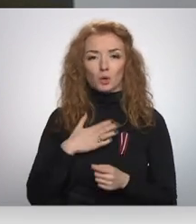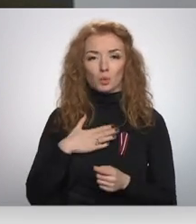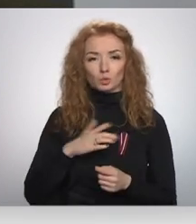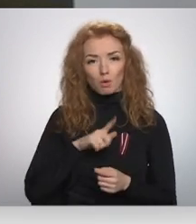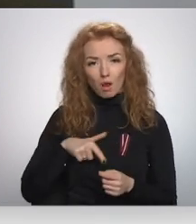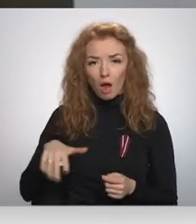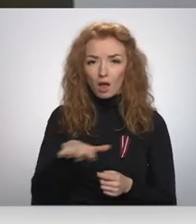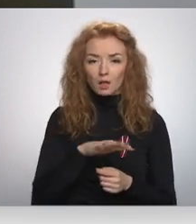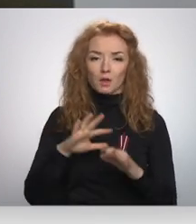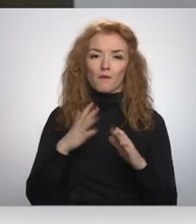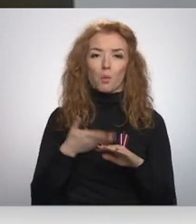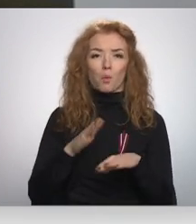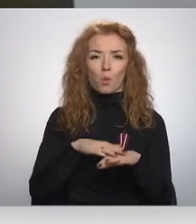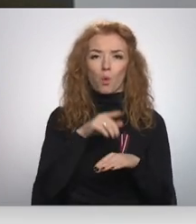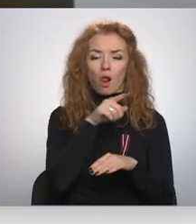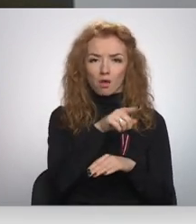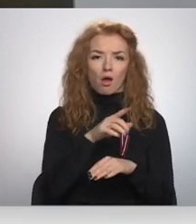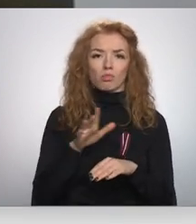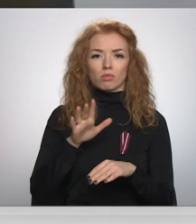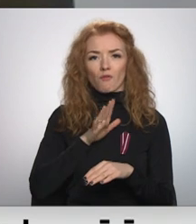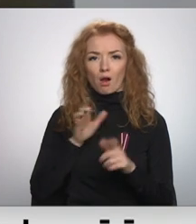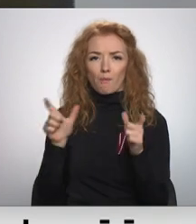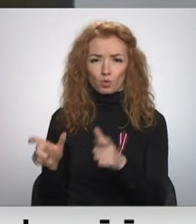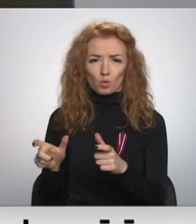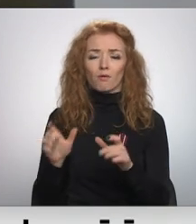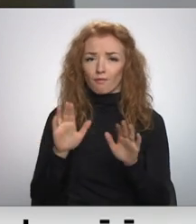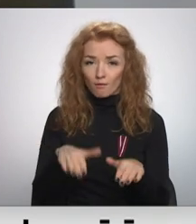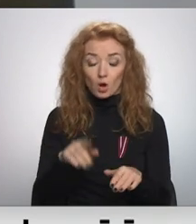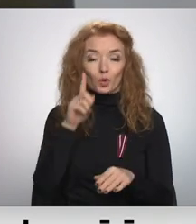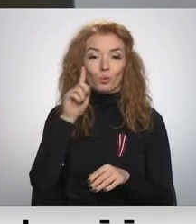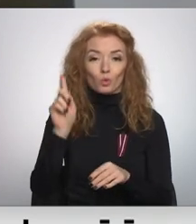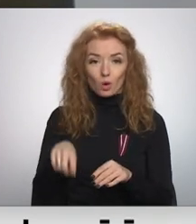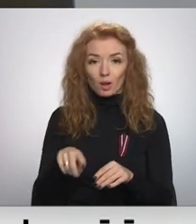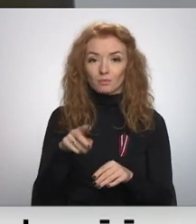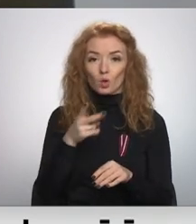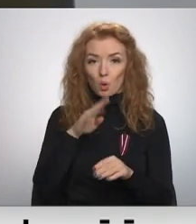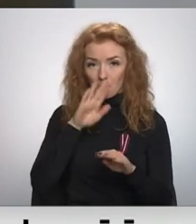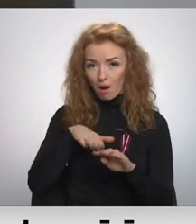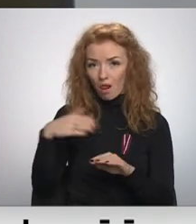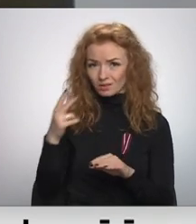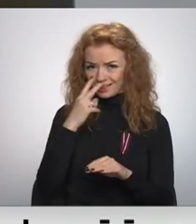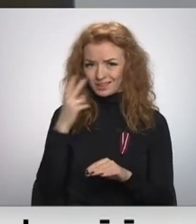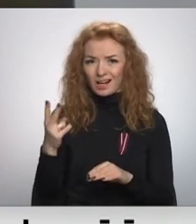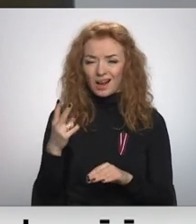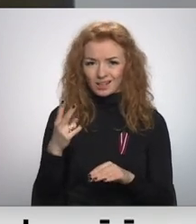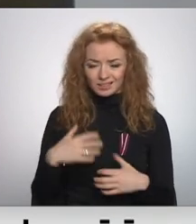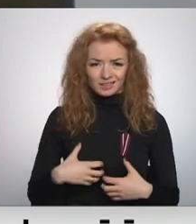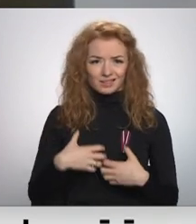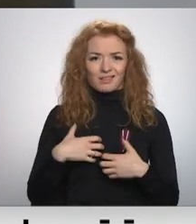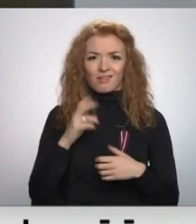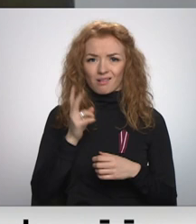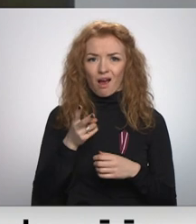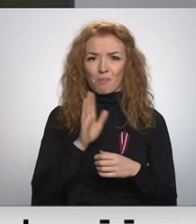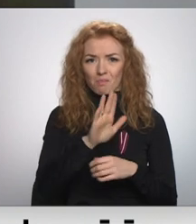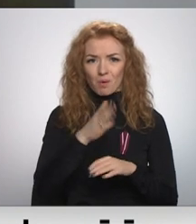Polijas valstī nav resursu apturēt. Protams, tas var izskatīties ļoti neglīti, kā pašlaik izskatās pie Polijas robežas,